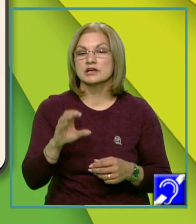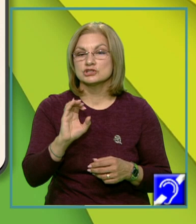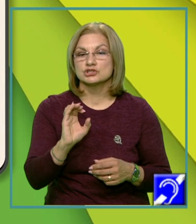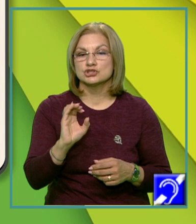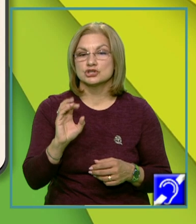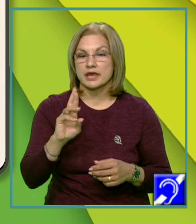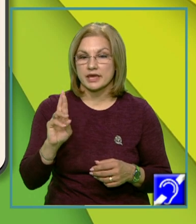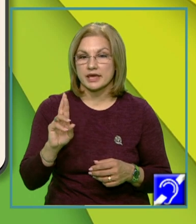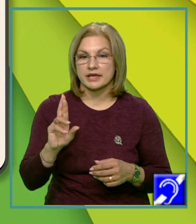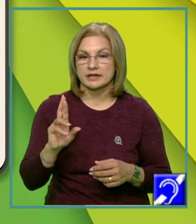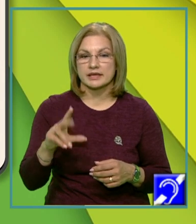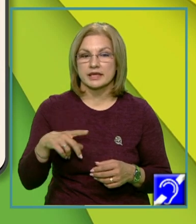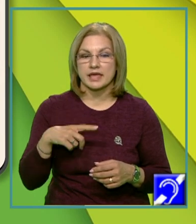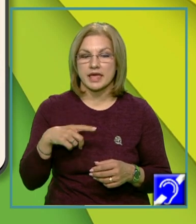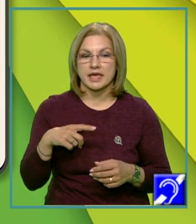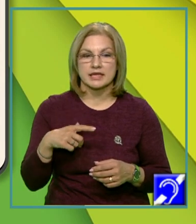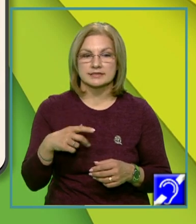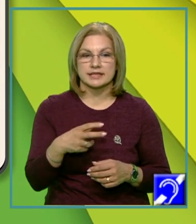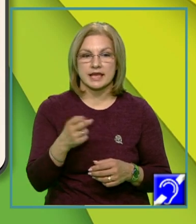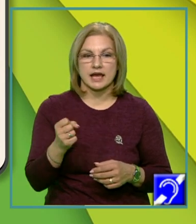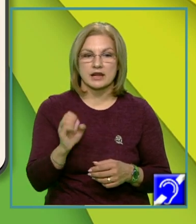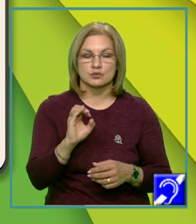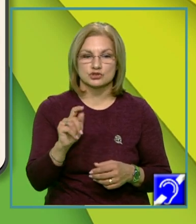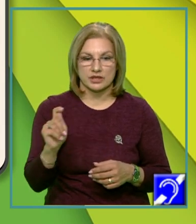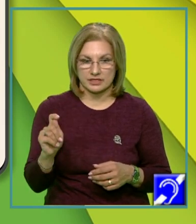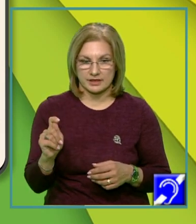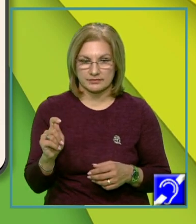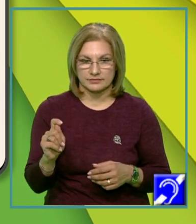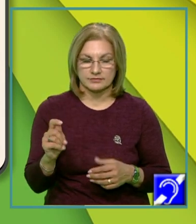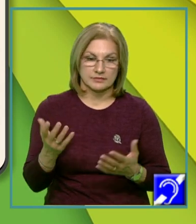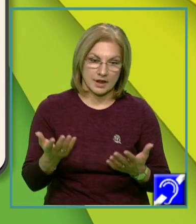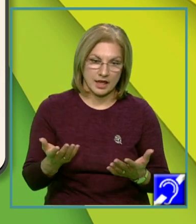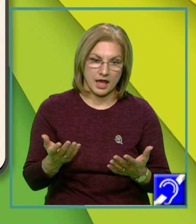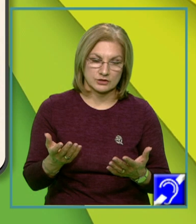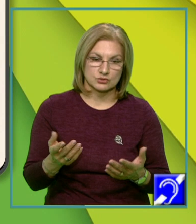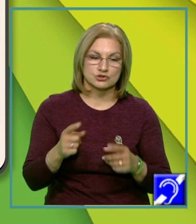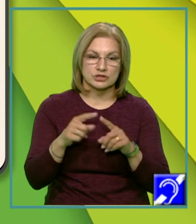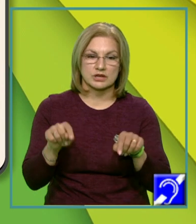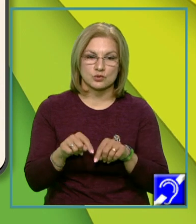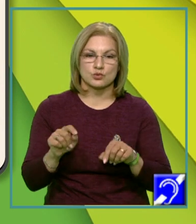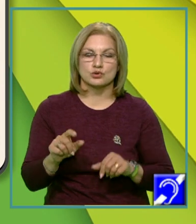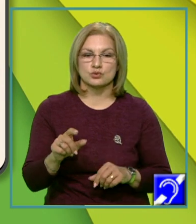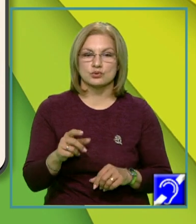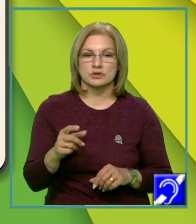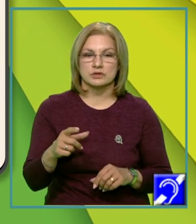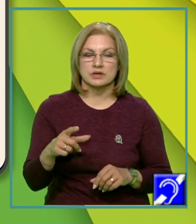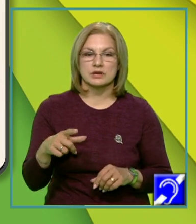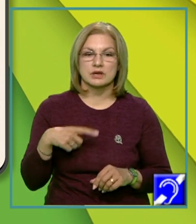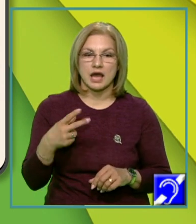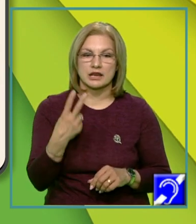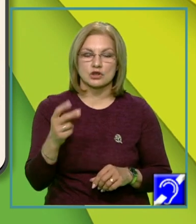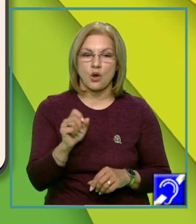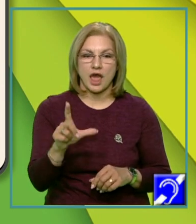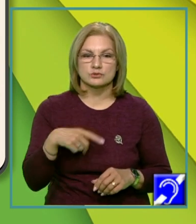r este egal cu c t atunci triunghiul în care două laturi sunt